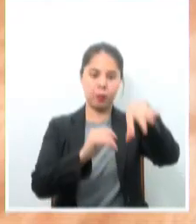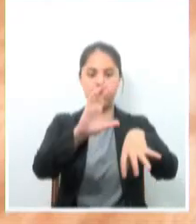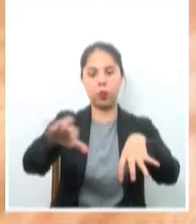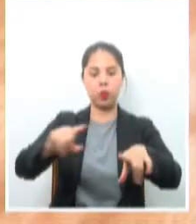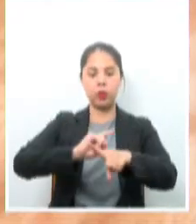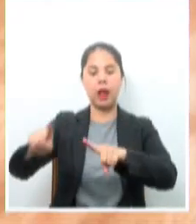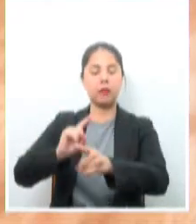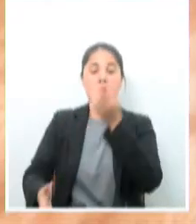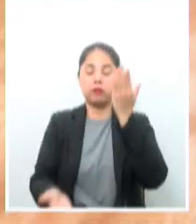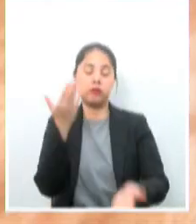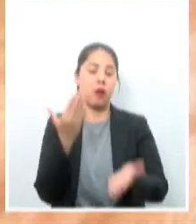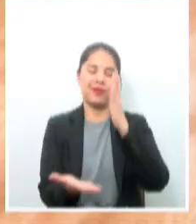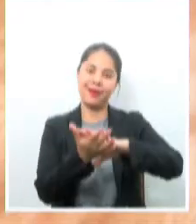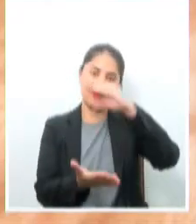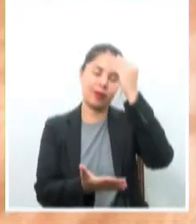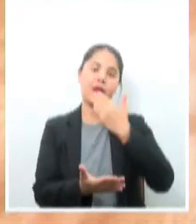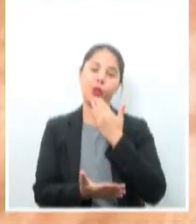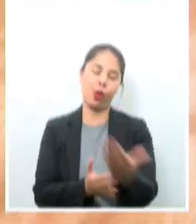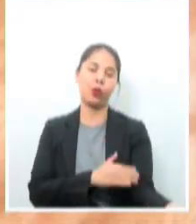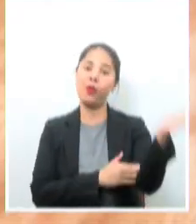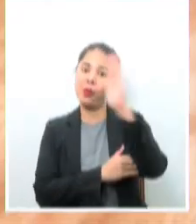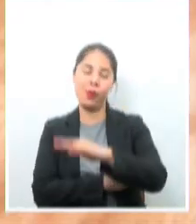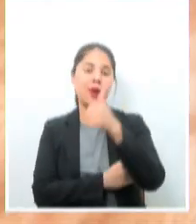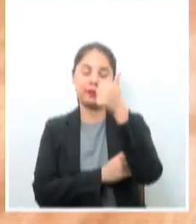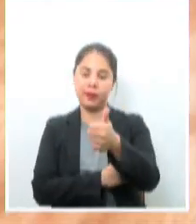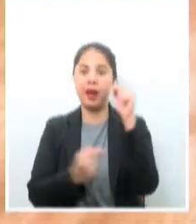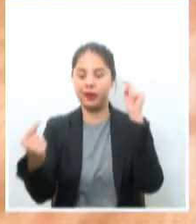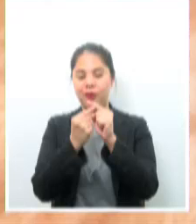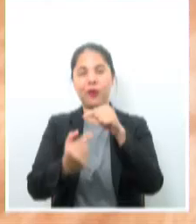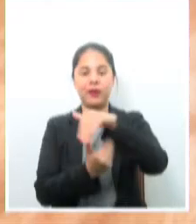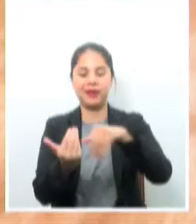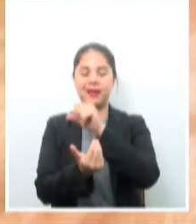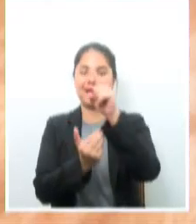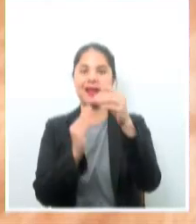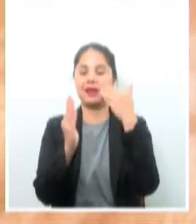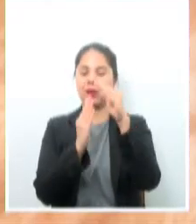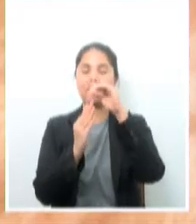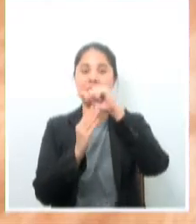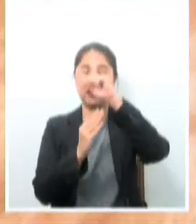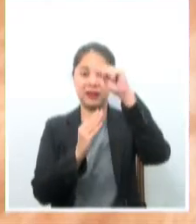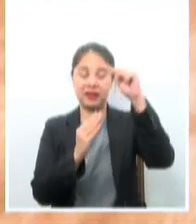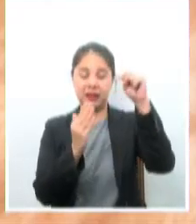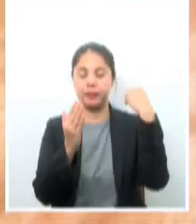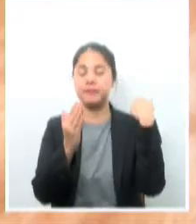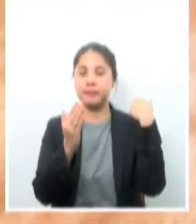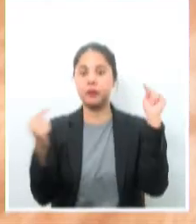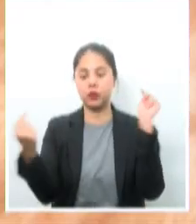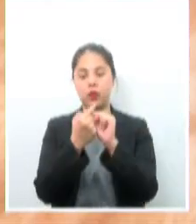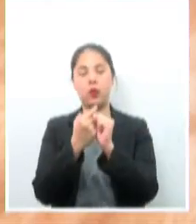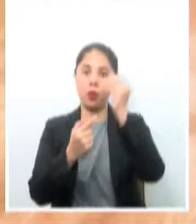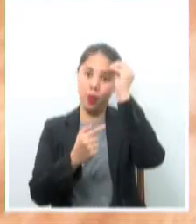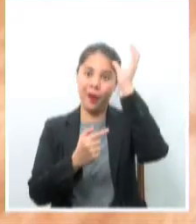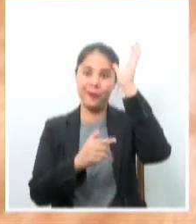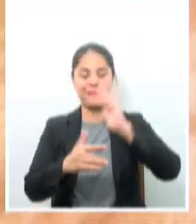า Anywhere Anytime นะคะในการพัฒนาการศึกษาในเขตเศรษฐกิจพิเศษชายแดนค่ะมีเขาเรียกว่ามีทั้งสาระความ